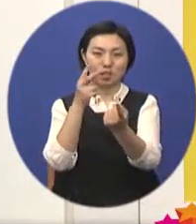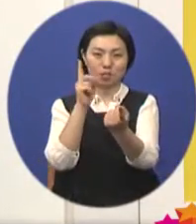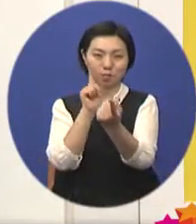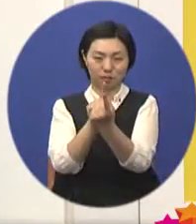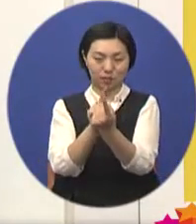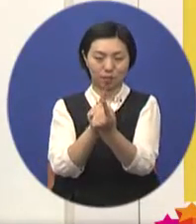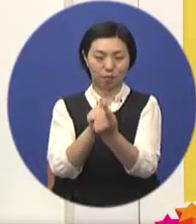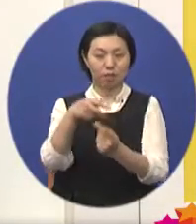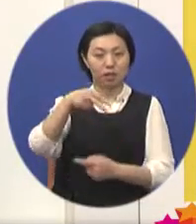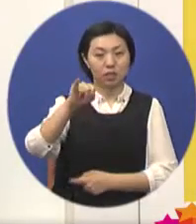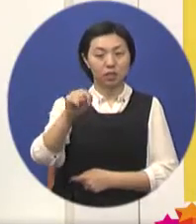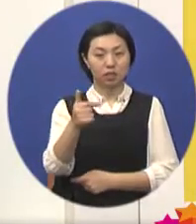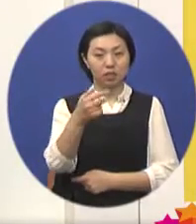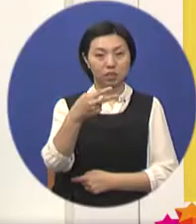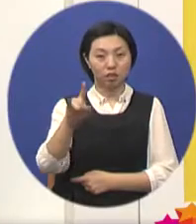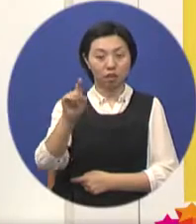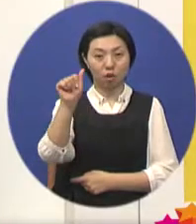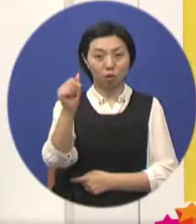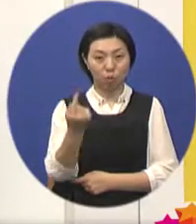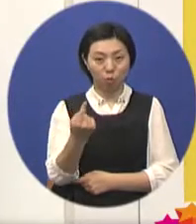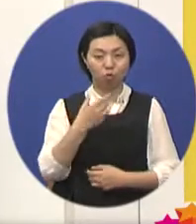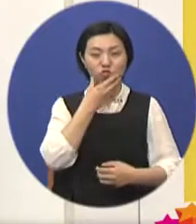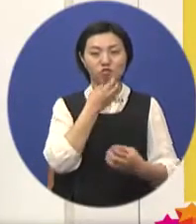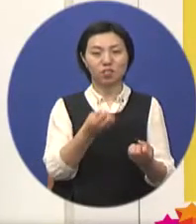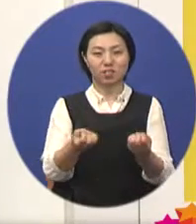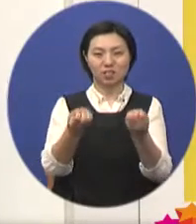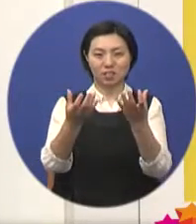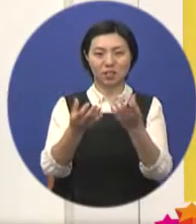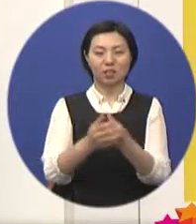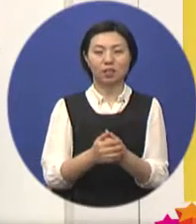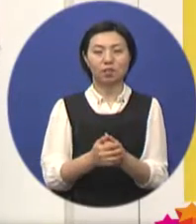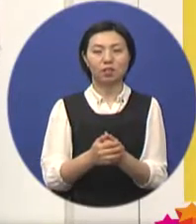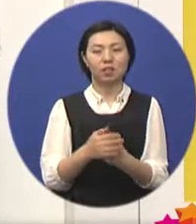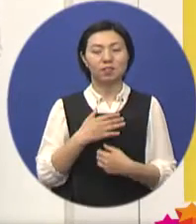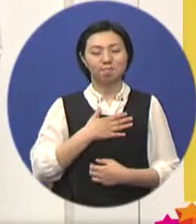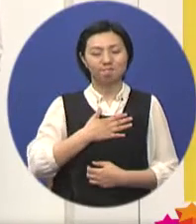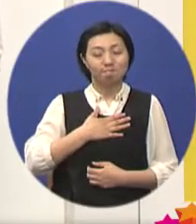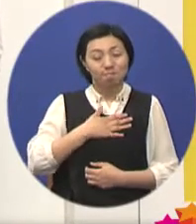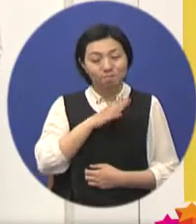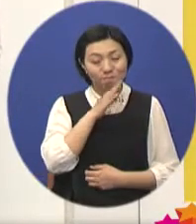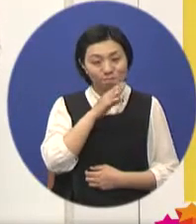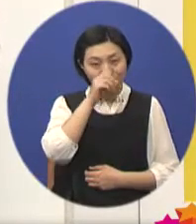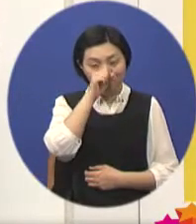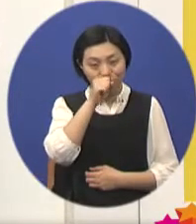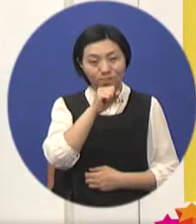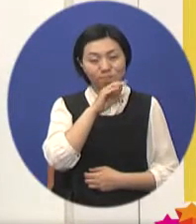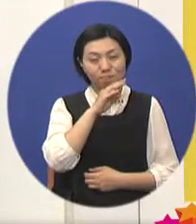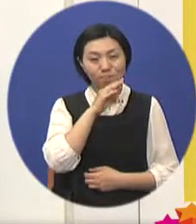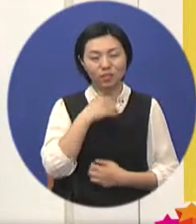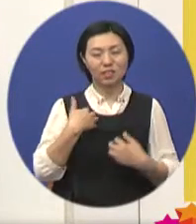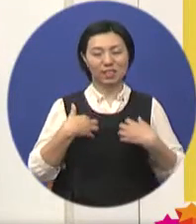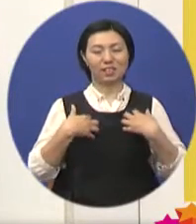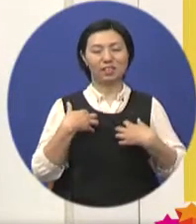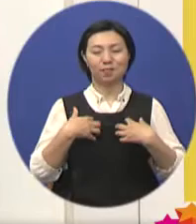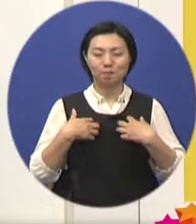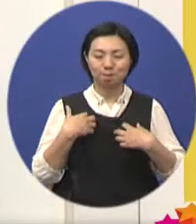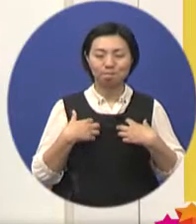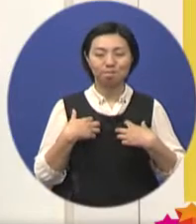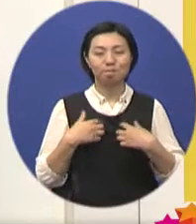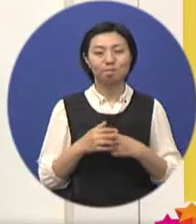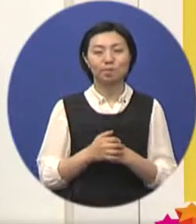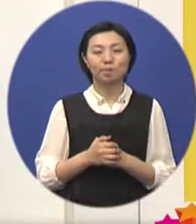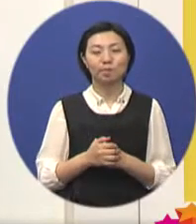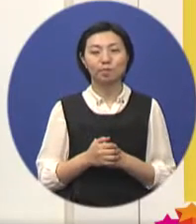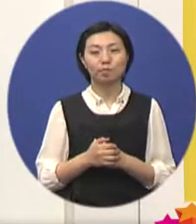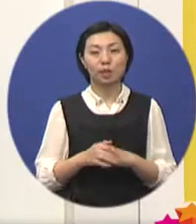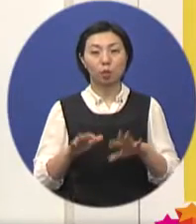신대호님 축하드립니다. 네, 축하드립니다. 네. 얼마나 기쁘세요? 너무너무 기쁩니다. 아, 네.